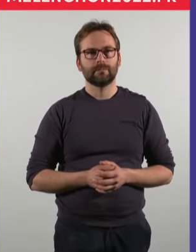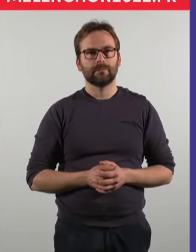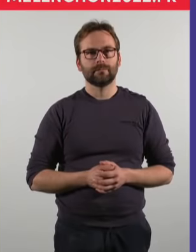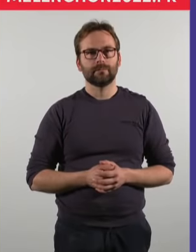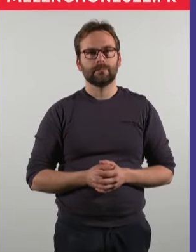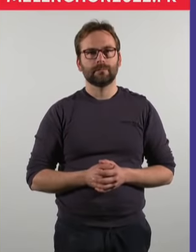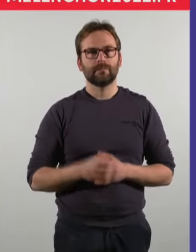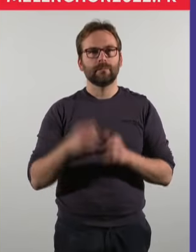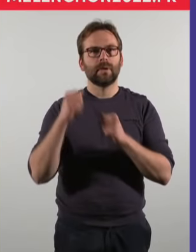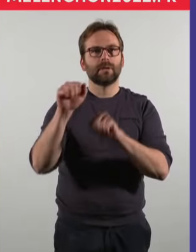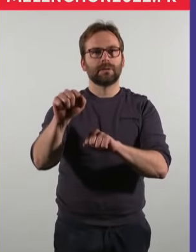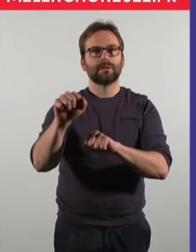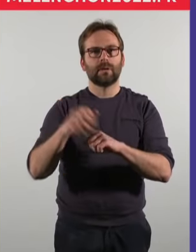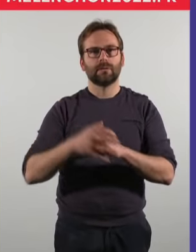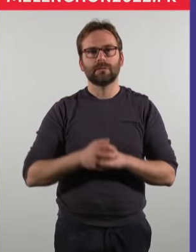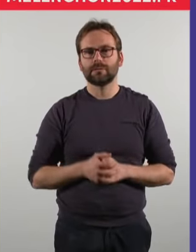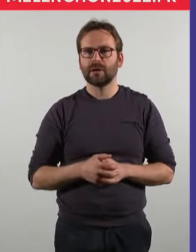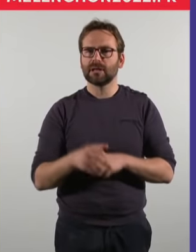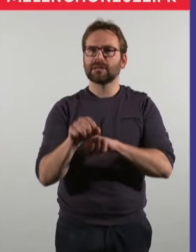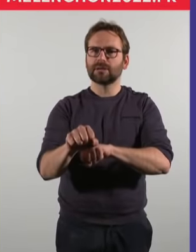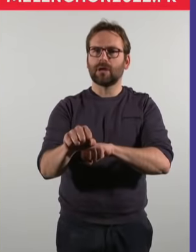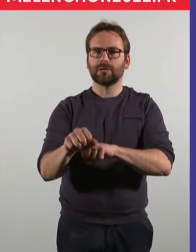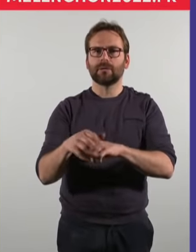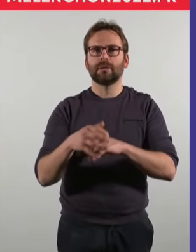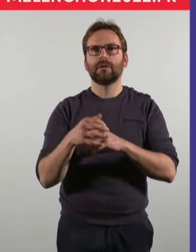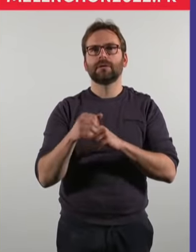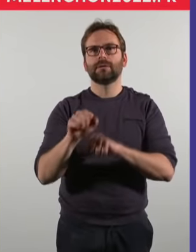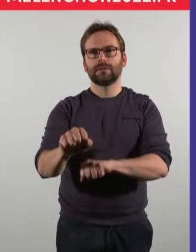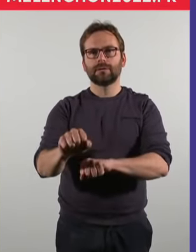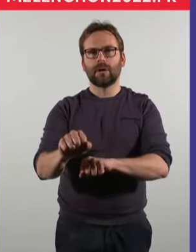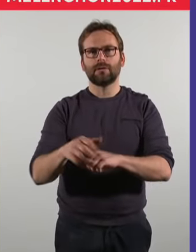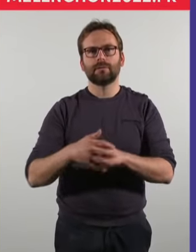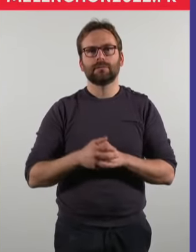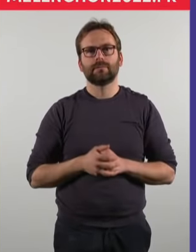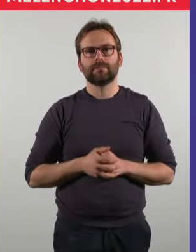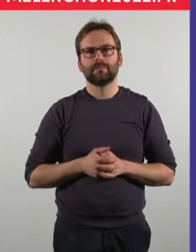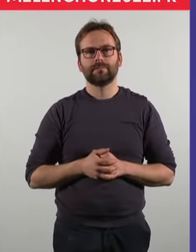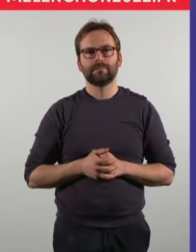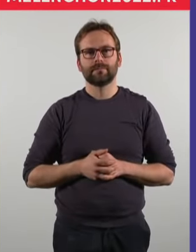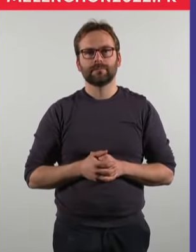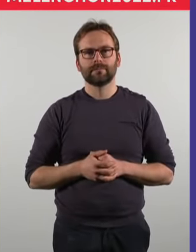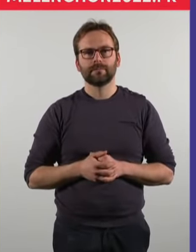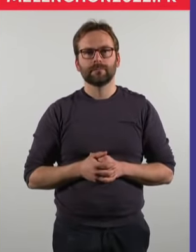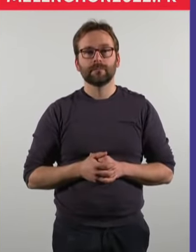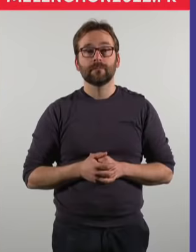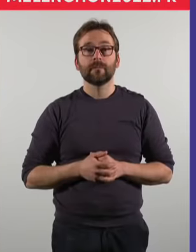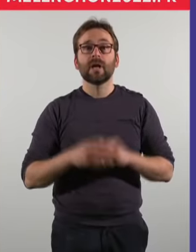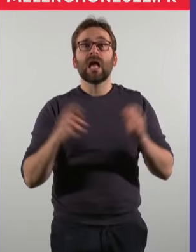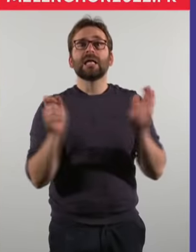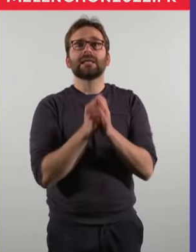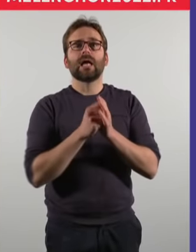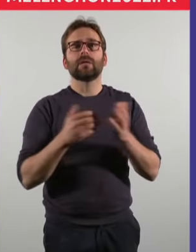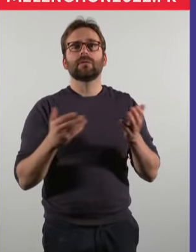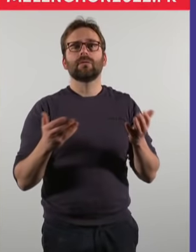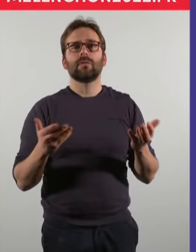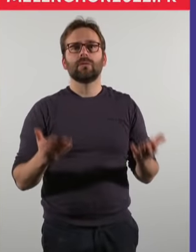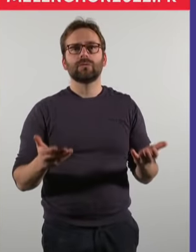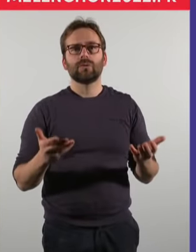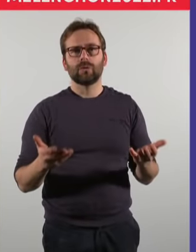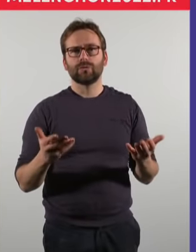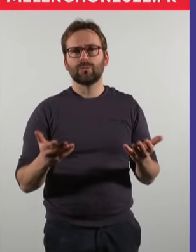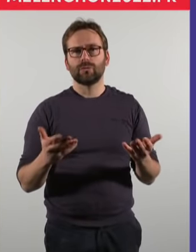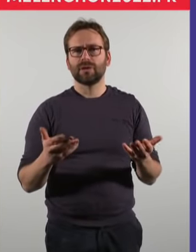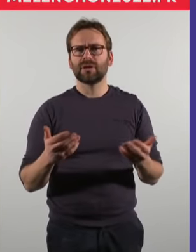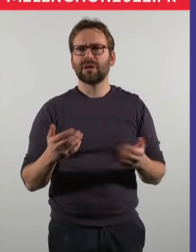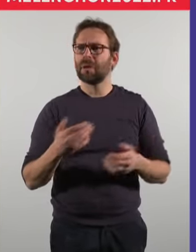Résistance, résistance, résistance, résistance. Et aujourd'hui, je